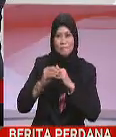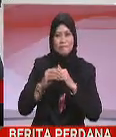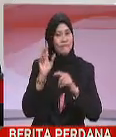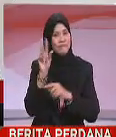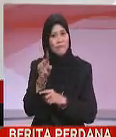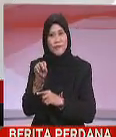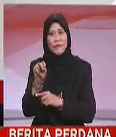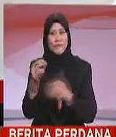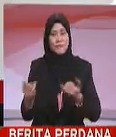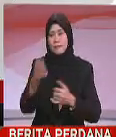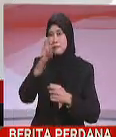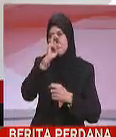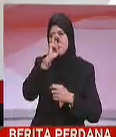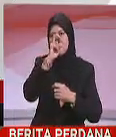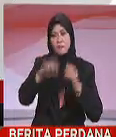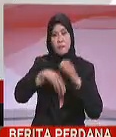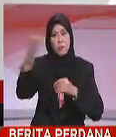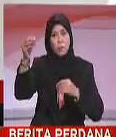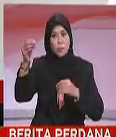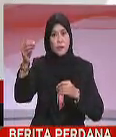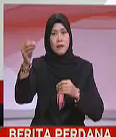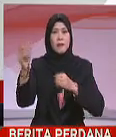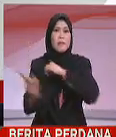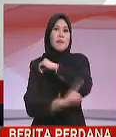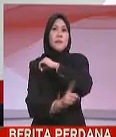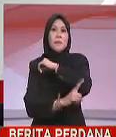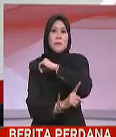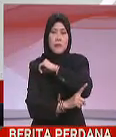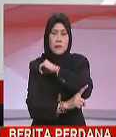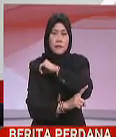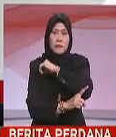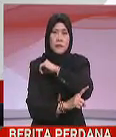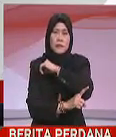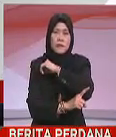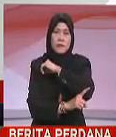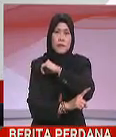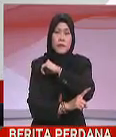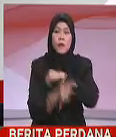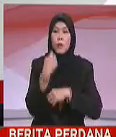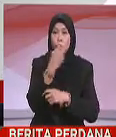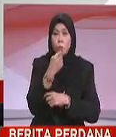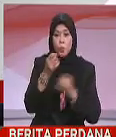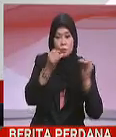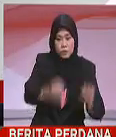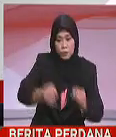akan teragak-agak untuk mengeluarkan kompaun ke atas sebarang